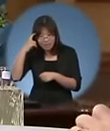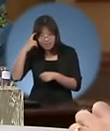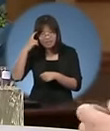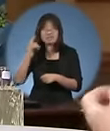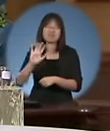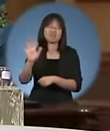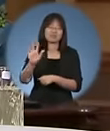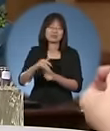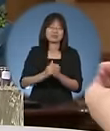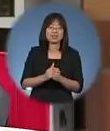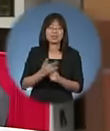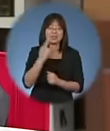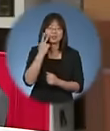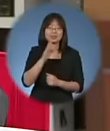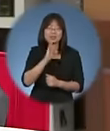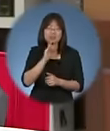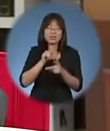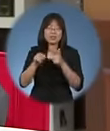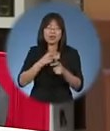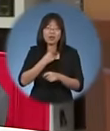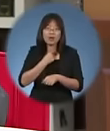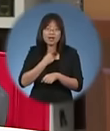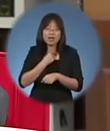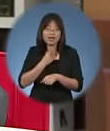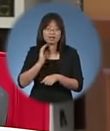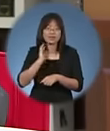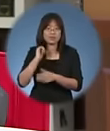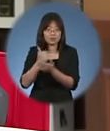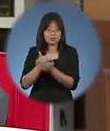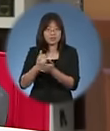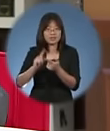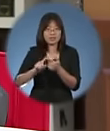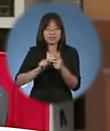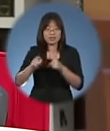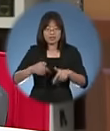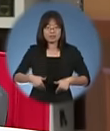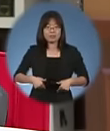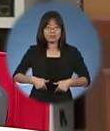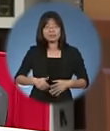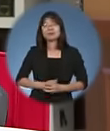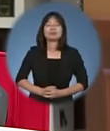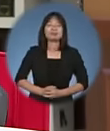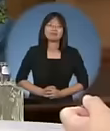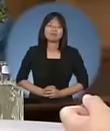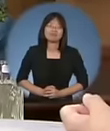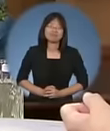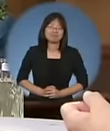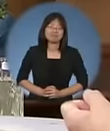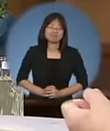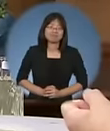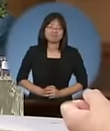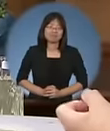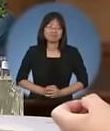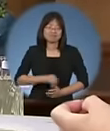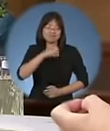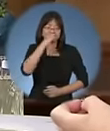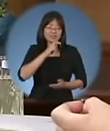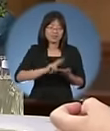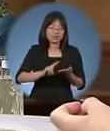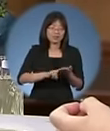얘기고 미국을 진정으로 이해하려면 이 프레지던시 없이는 곤란하죠. 이쯤 되면은 그냥 이제 또